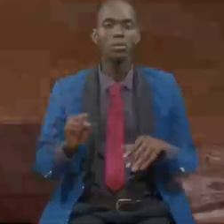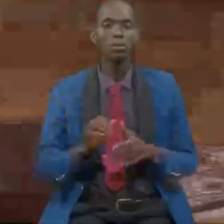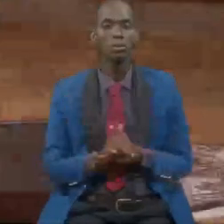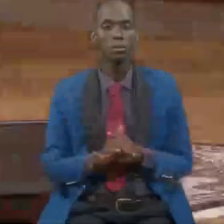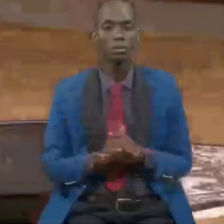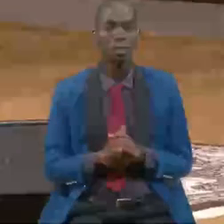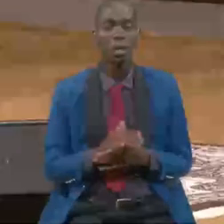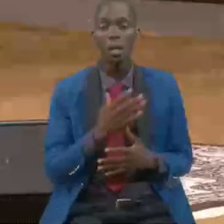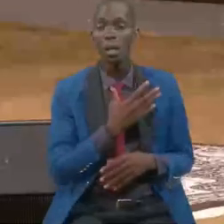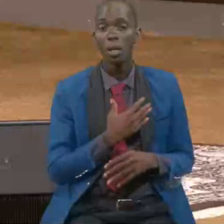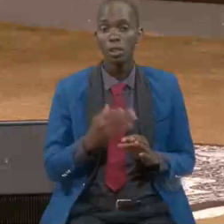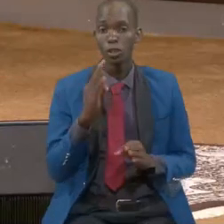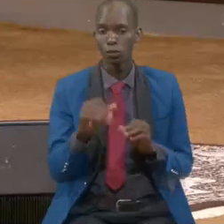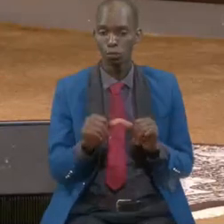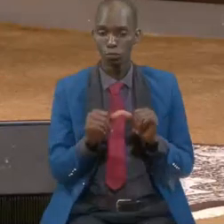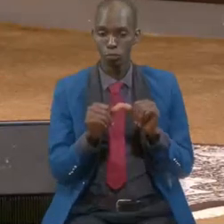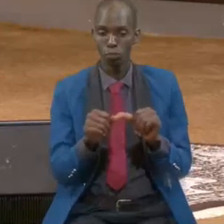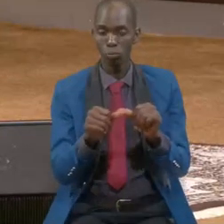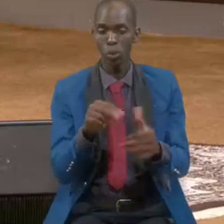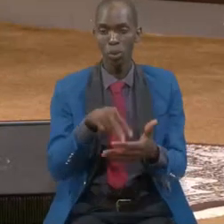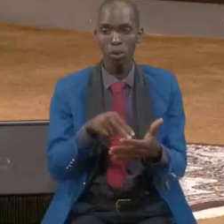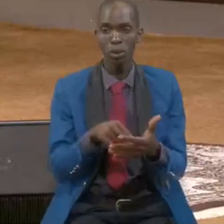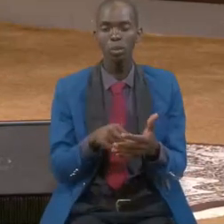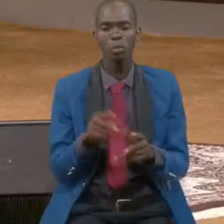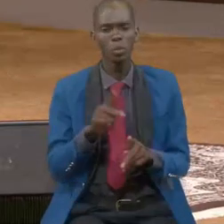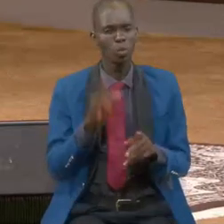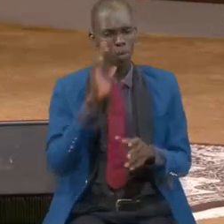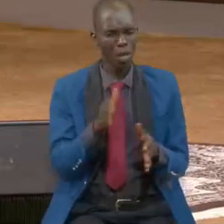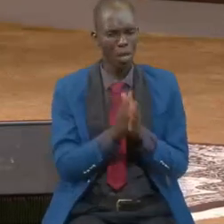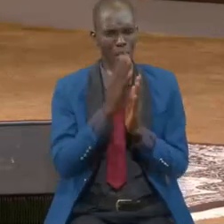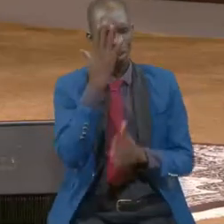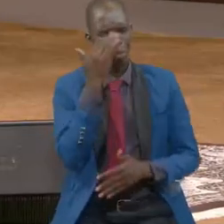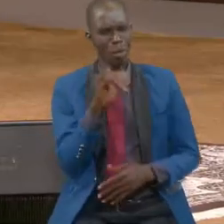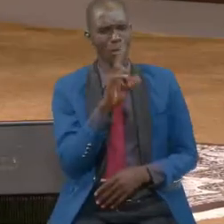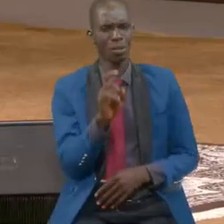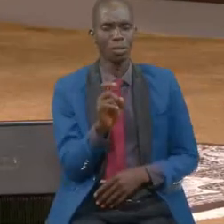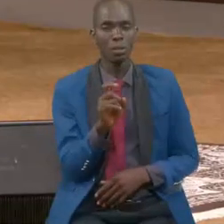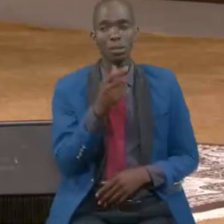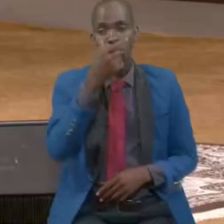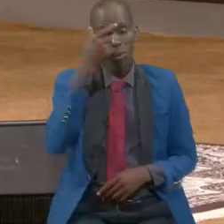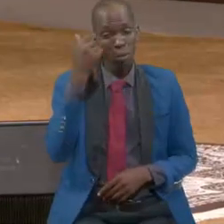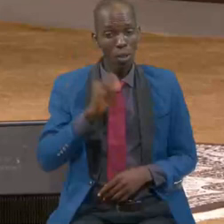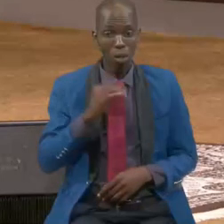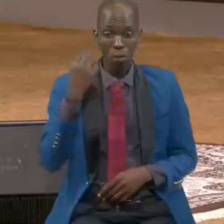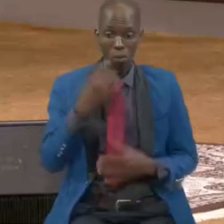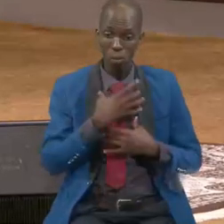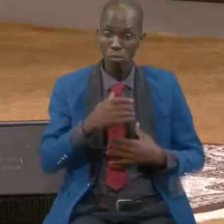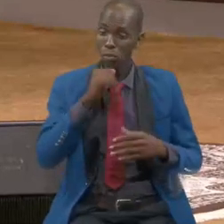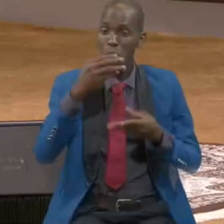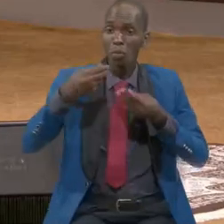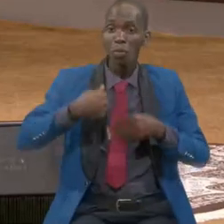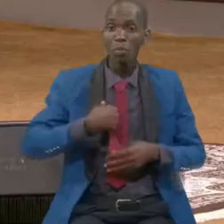anges. Et si vous lisez plus, ces gens vont poser la question,